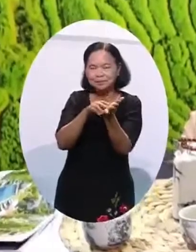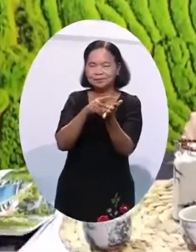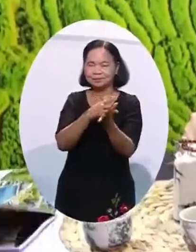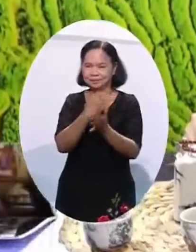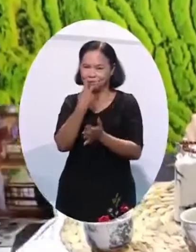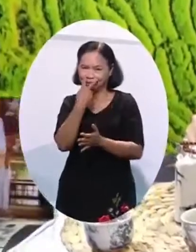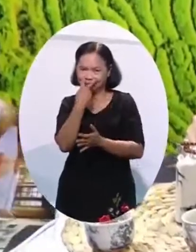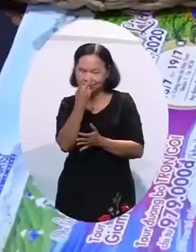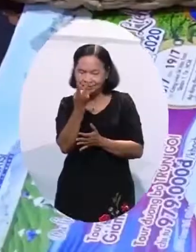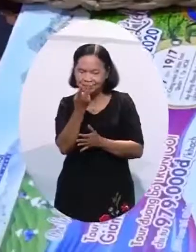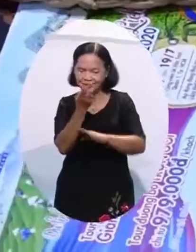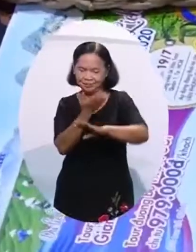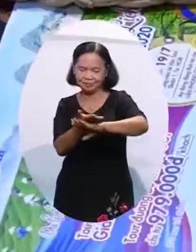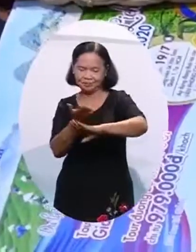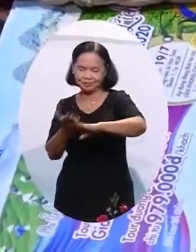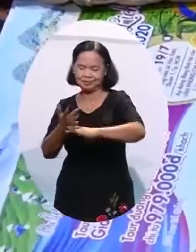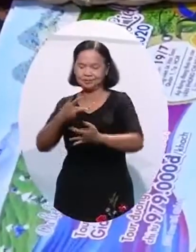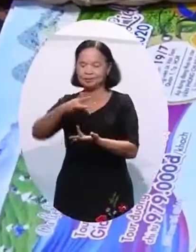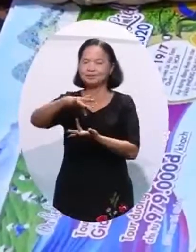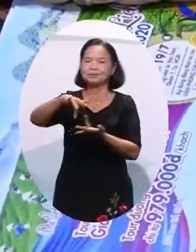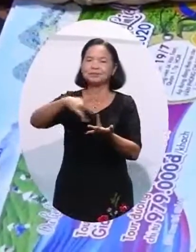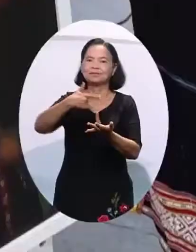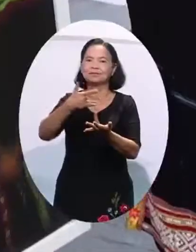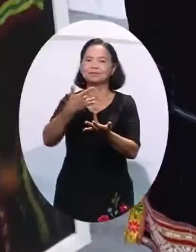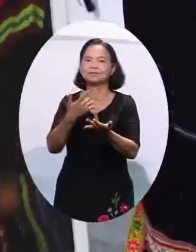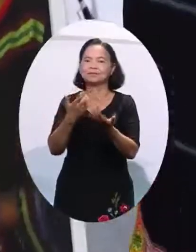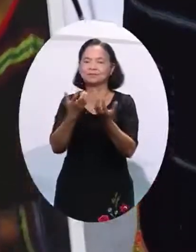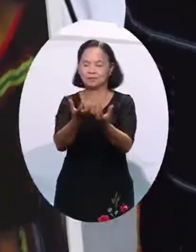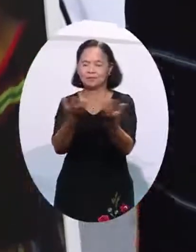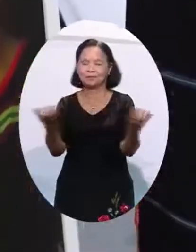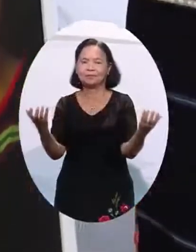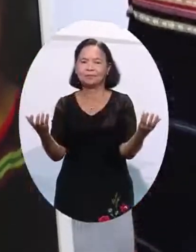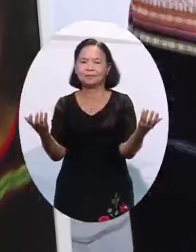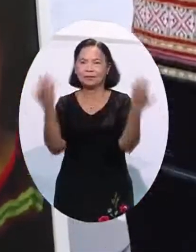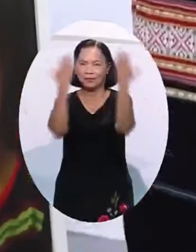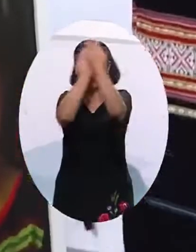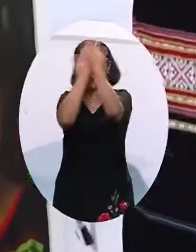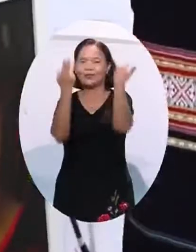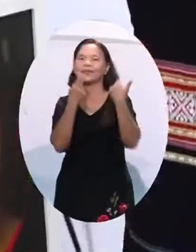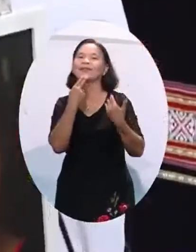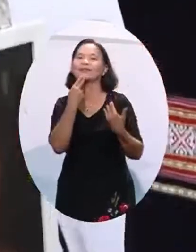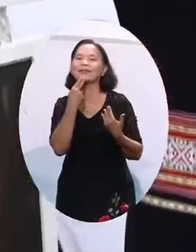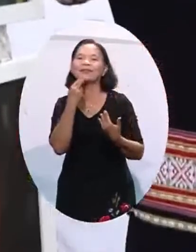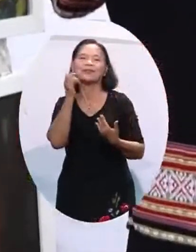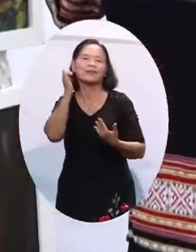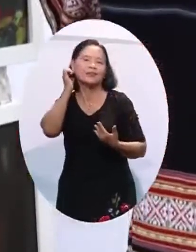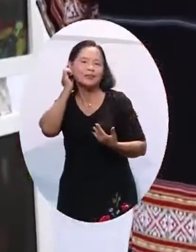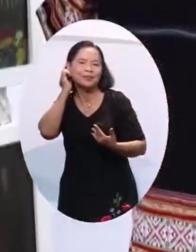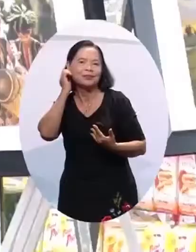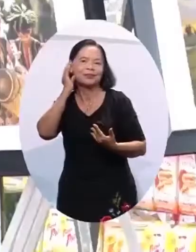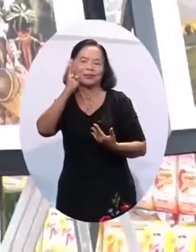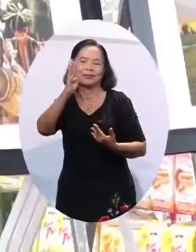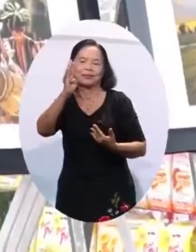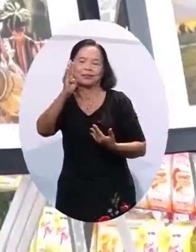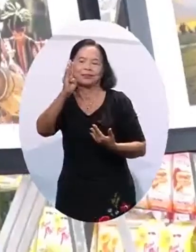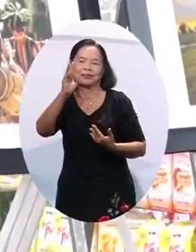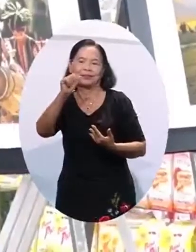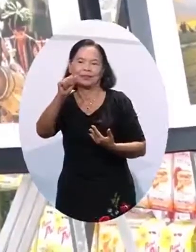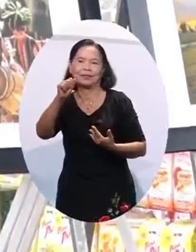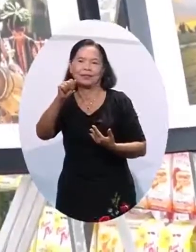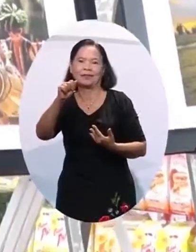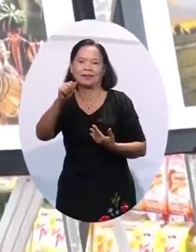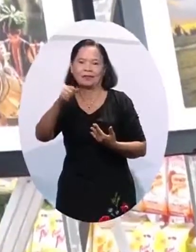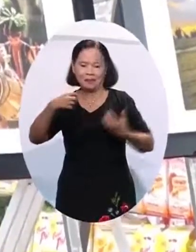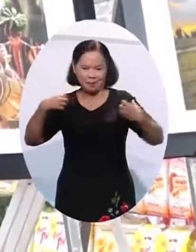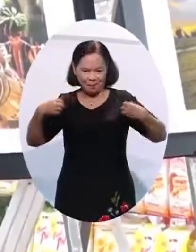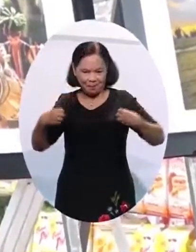được tham khảo nhiều sản phẩm du lịch, thưởng thức đặc sản, trải nghiệm hóa thân thành những chàng trai, cô gái Bà Nà mặc trang phục thổ cẩm, được các nghệ